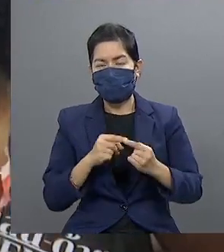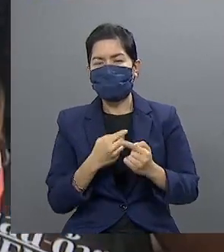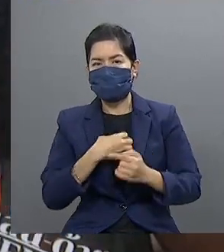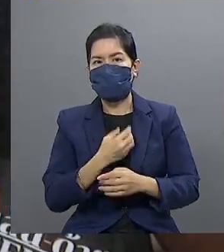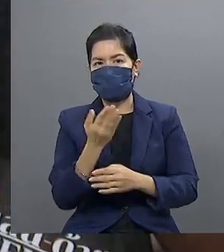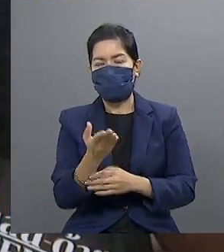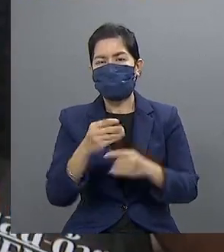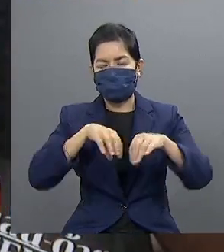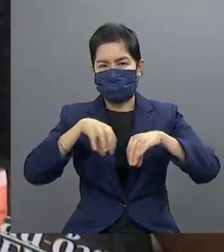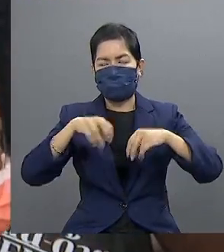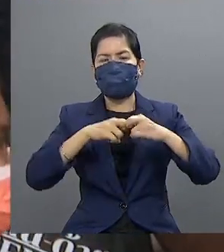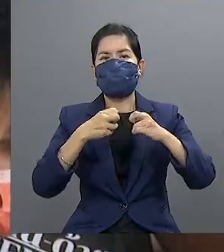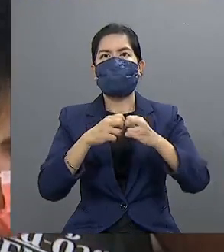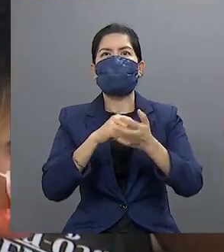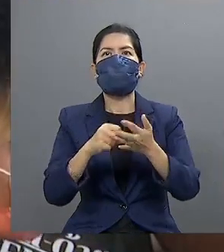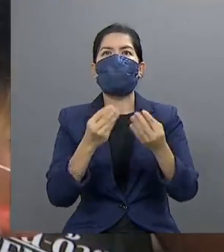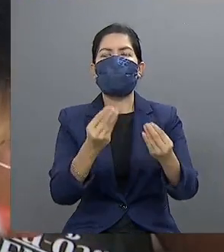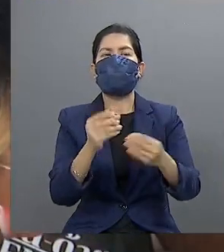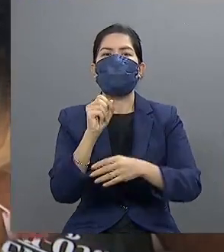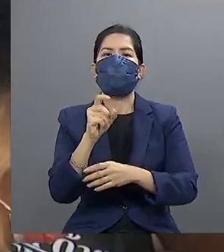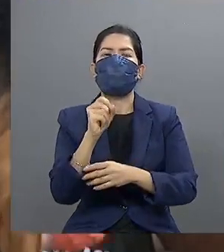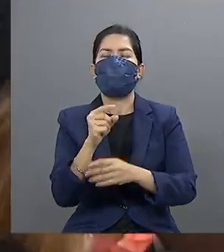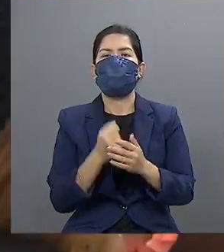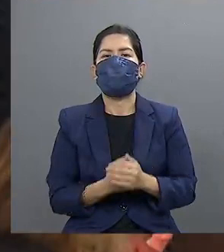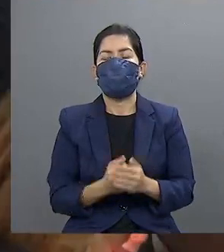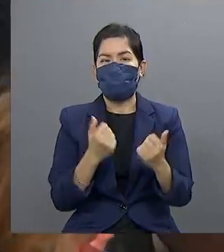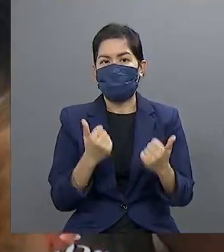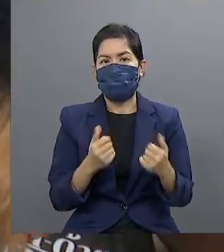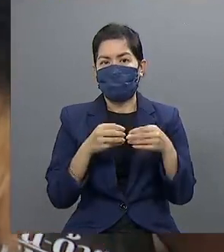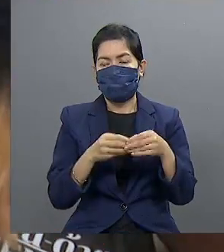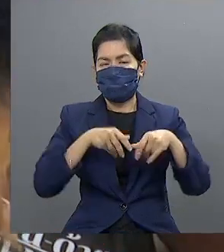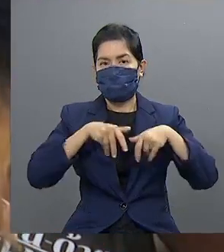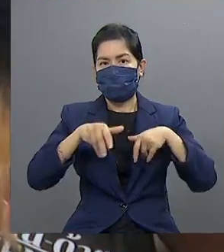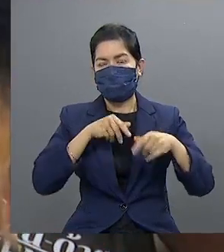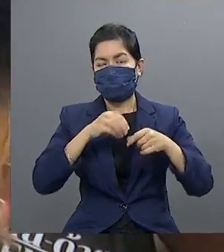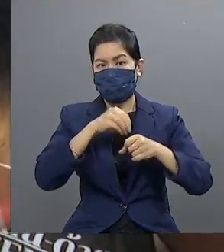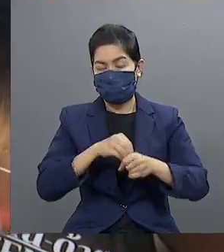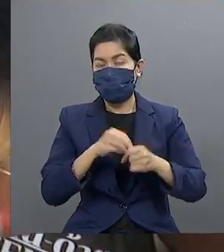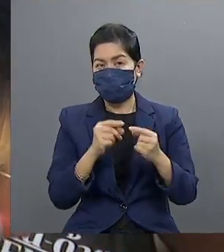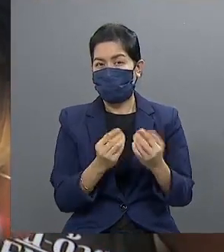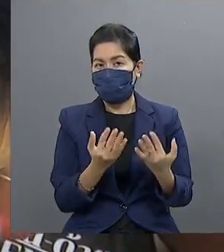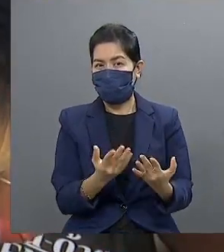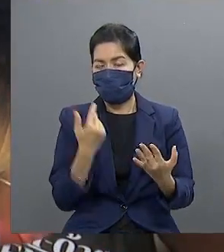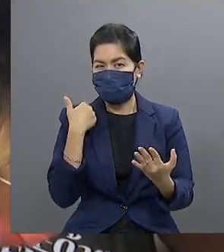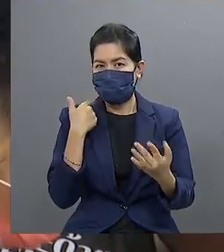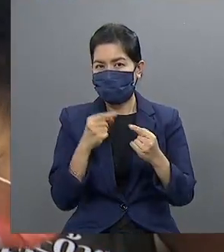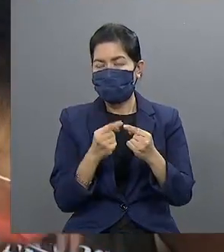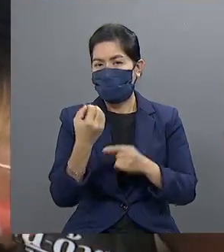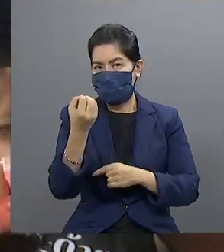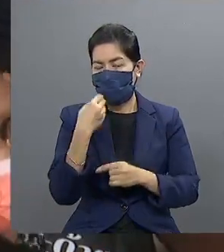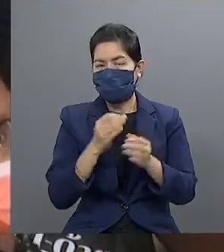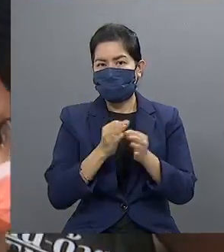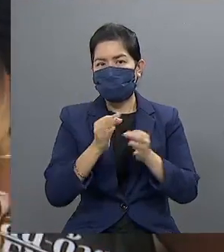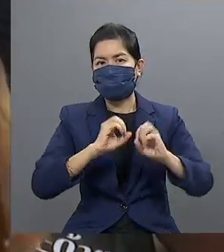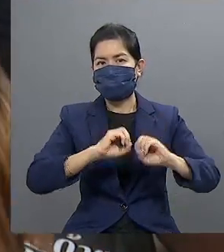คะและผู้ที่เอาประกันภัยวันนี้ค่ะยังคงปักหลักอยู่ที่นี่จนกว่าจะได้รับคำตอบค่ะซึ่งคุณผู้ชมนะคะสามารถติดตาม